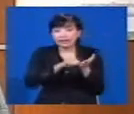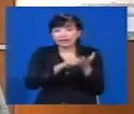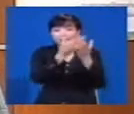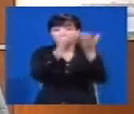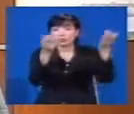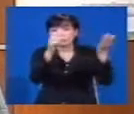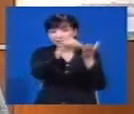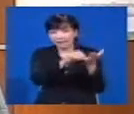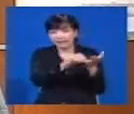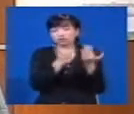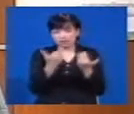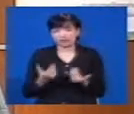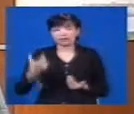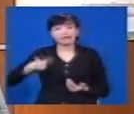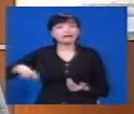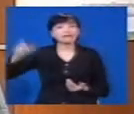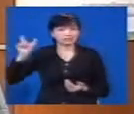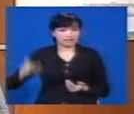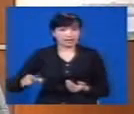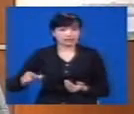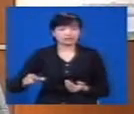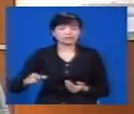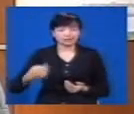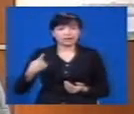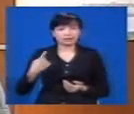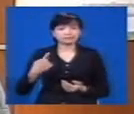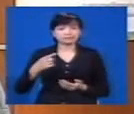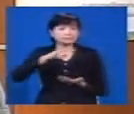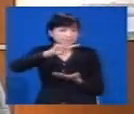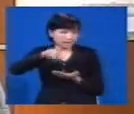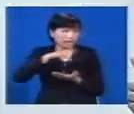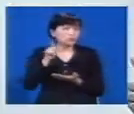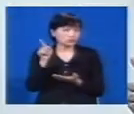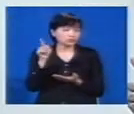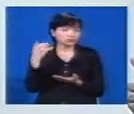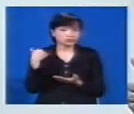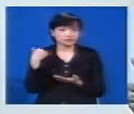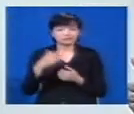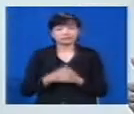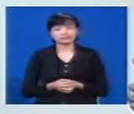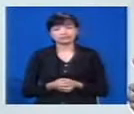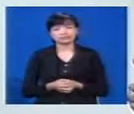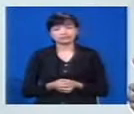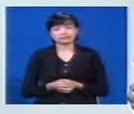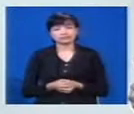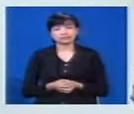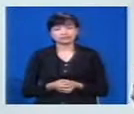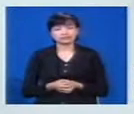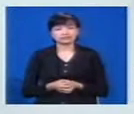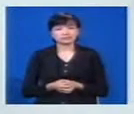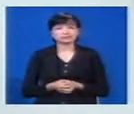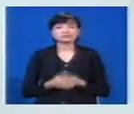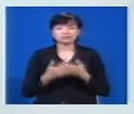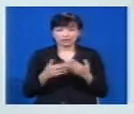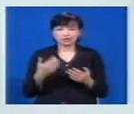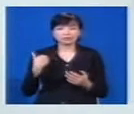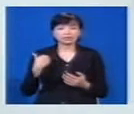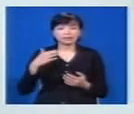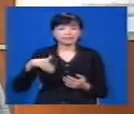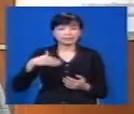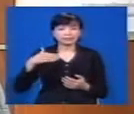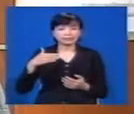ก็ผ่านกระบวนการรัฐสภาไปแล้วก็คงจะต้องเอากลับไปที่เวทีใหญ ่ ที่ท่านนายกรัฐ